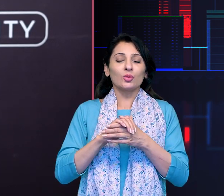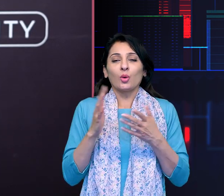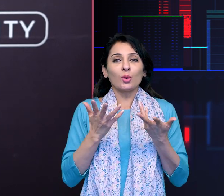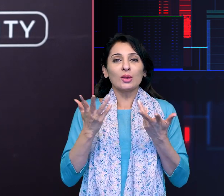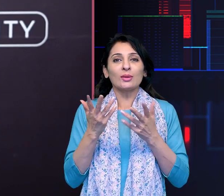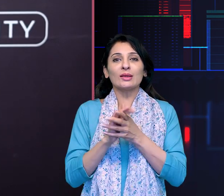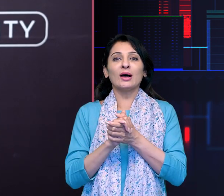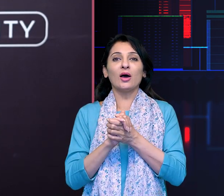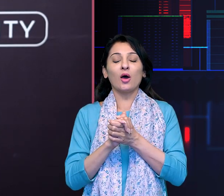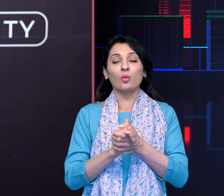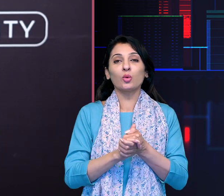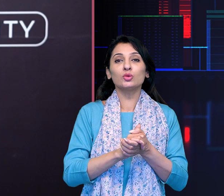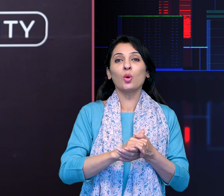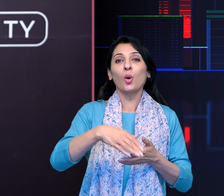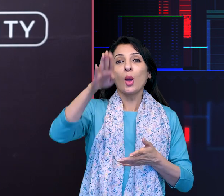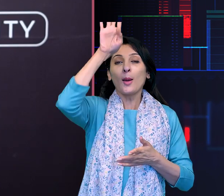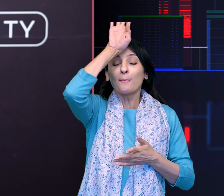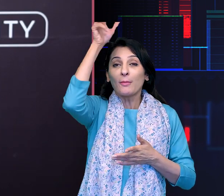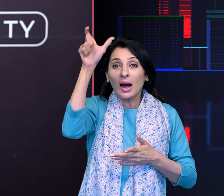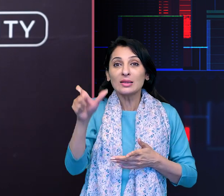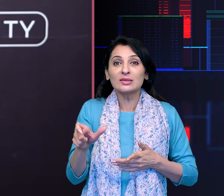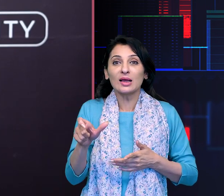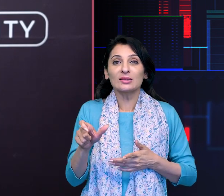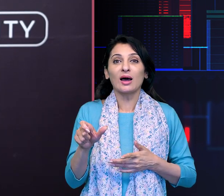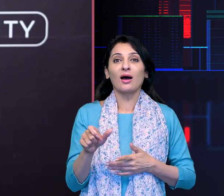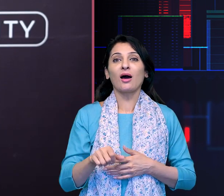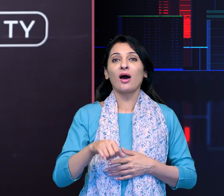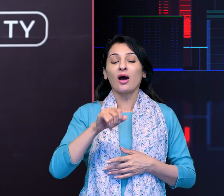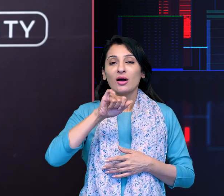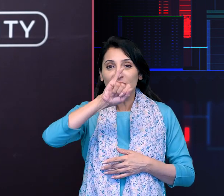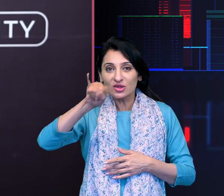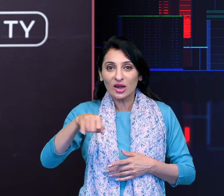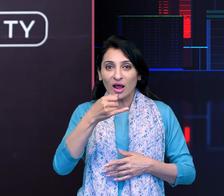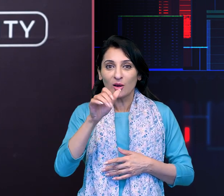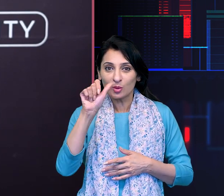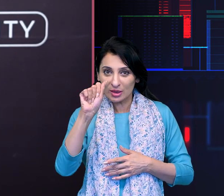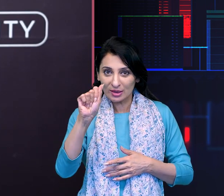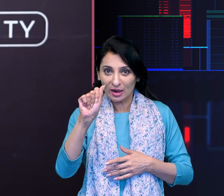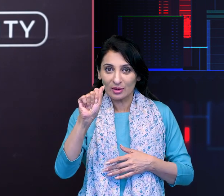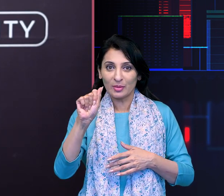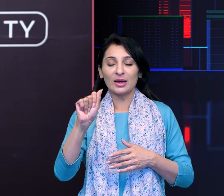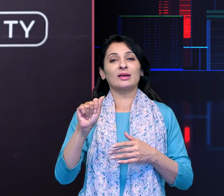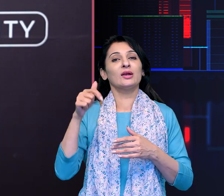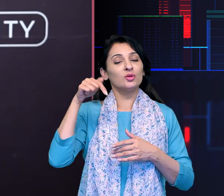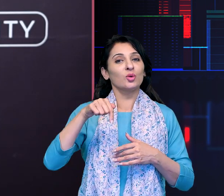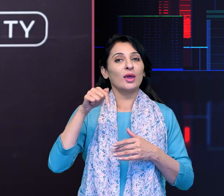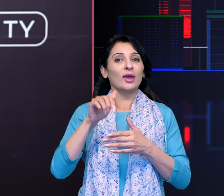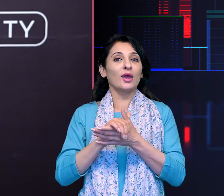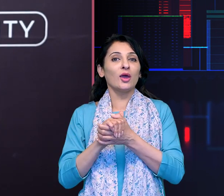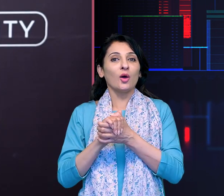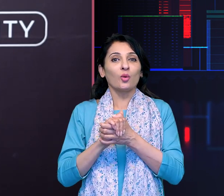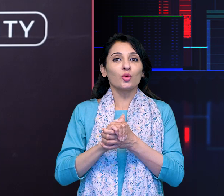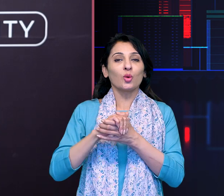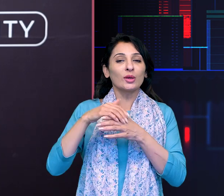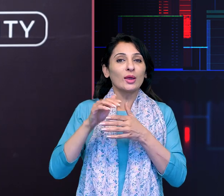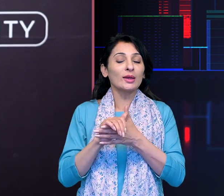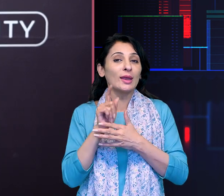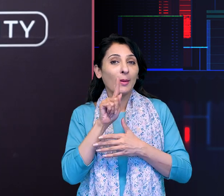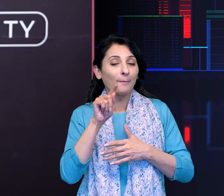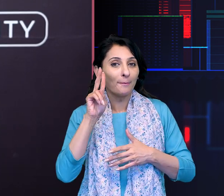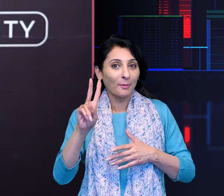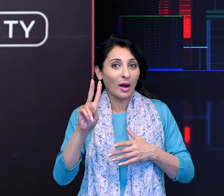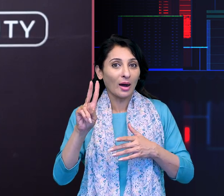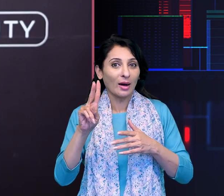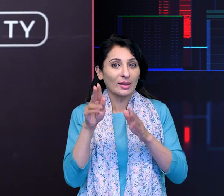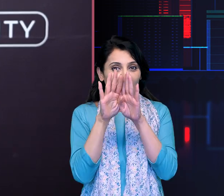बिल्ड अन नाइन मीटर हाई वॉल हेविंग 12 गेट्स इन इट लाइक नौ मीटर की दीवार के अंदर 12 दरवाजे द और उसके सराउंडिंग में ये